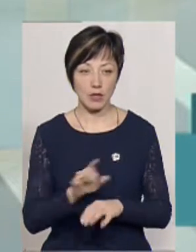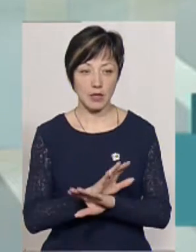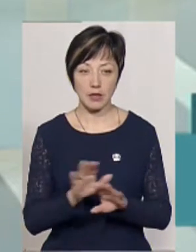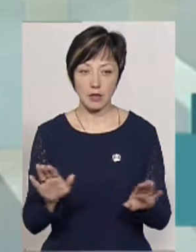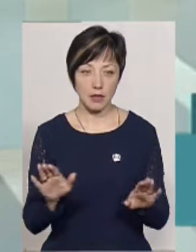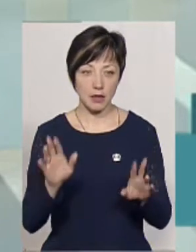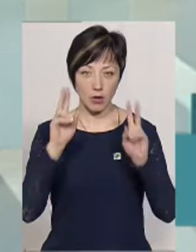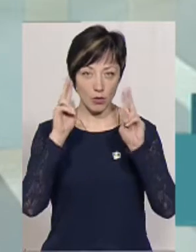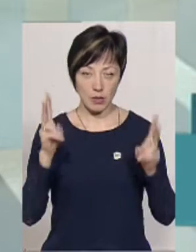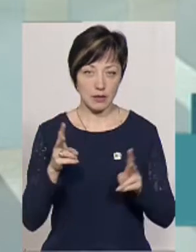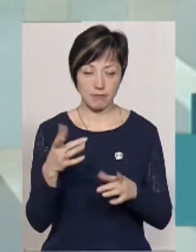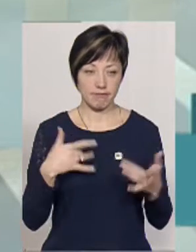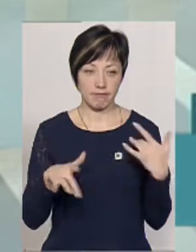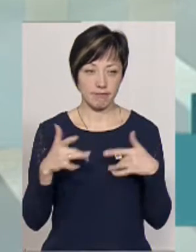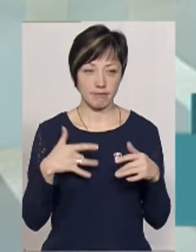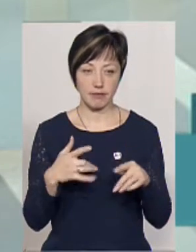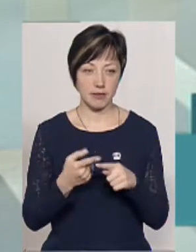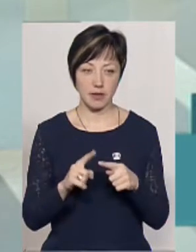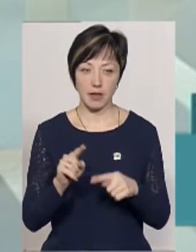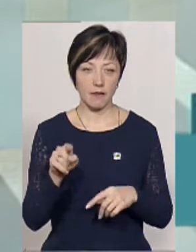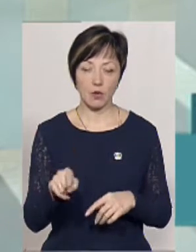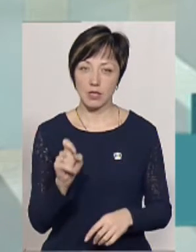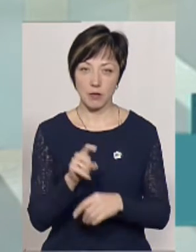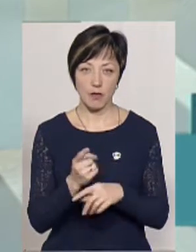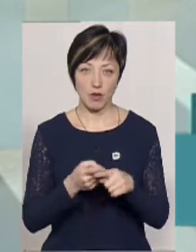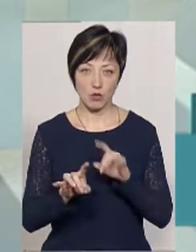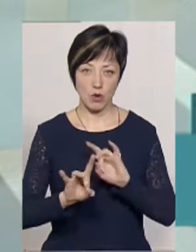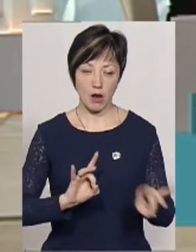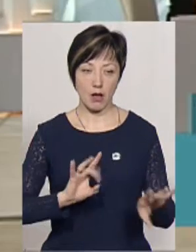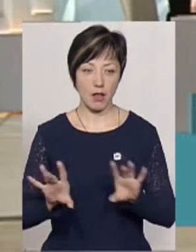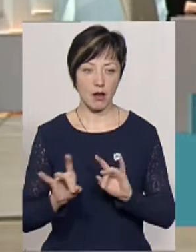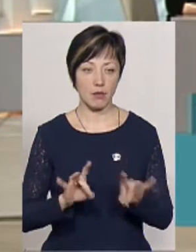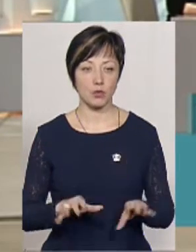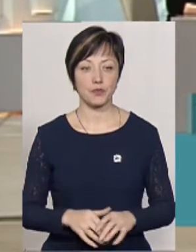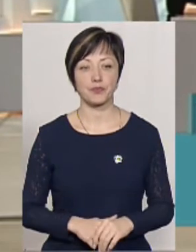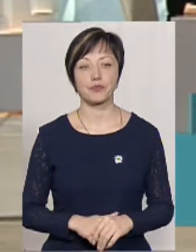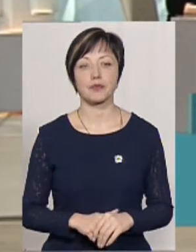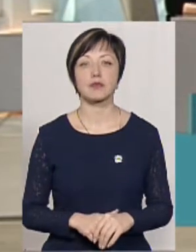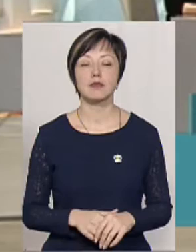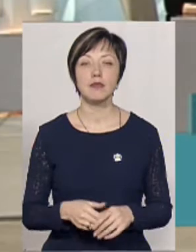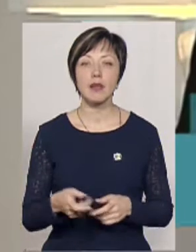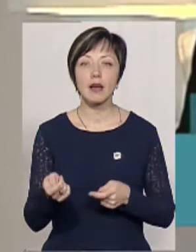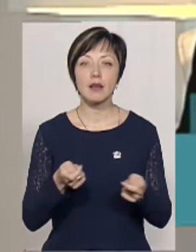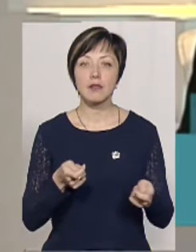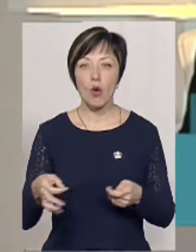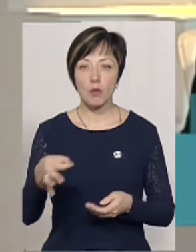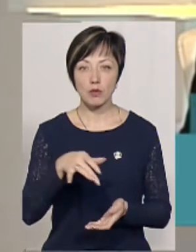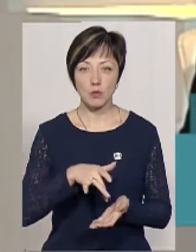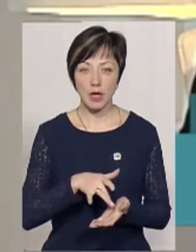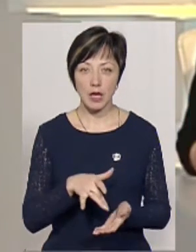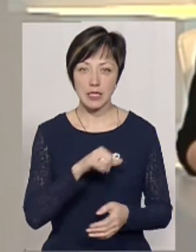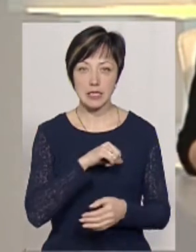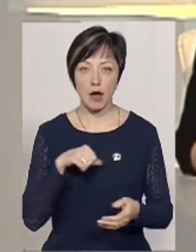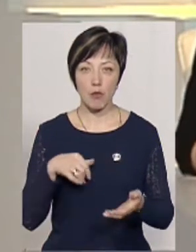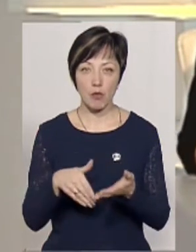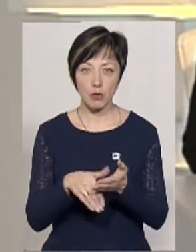не компетентні, тому що це не вони замовляли цю рекламу. Тобто. От керівник обласного осередку політичної партії об'єднання